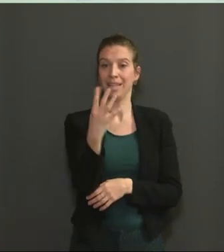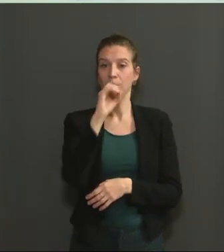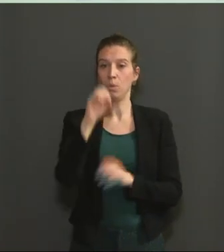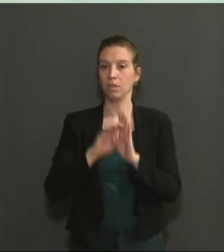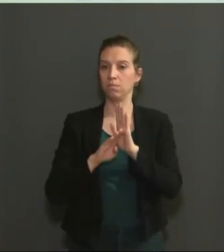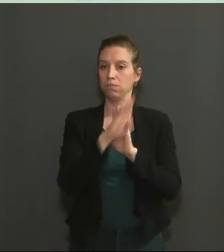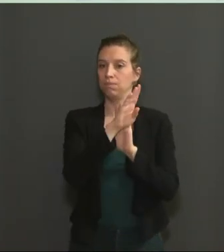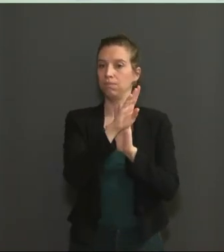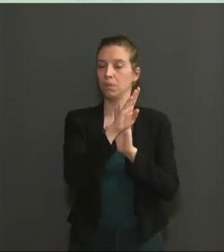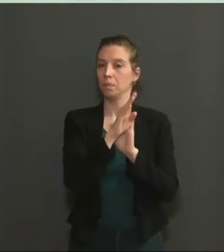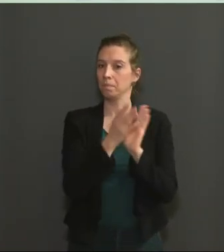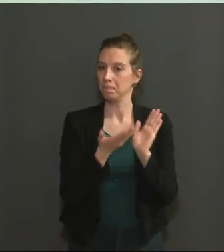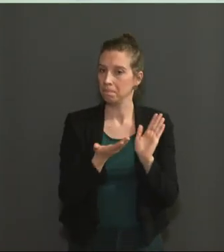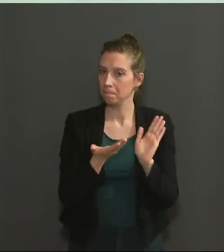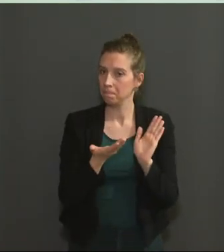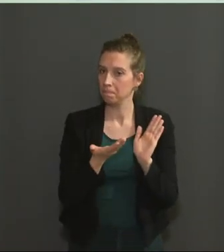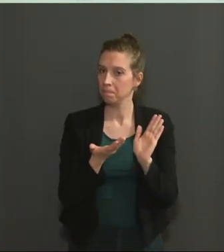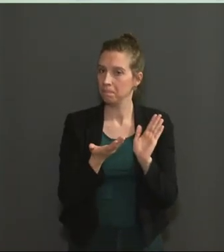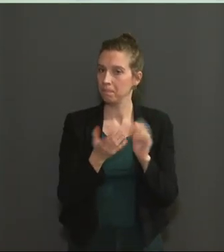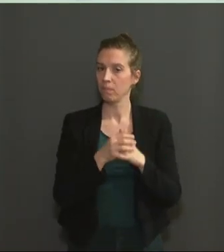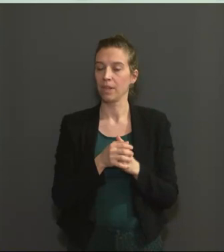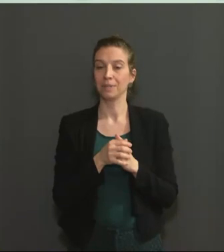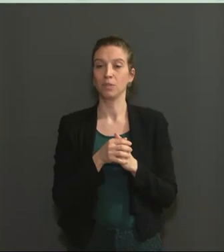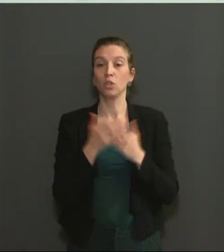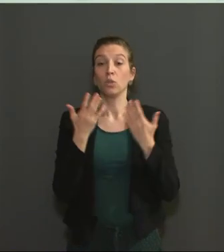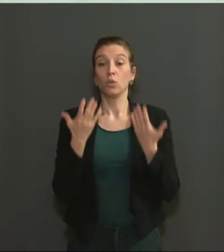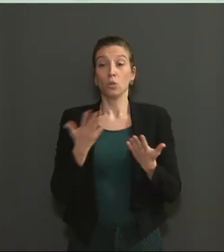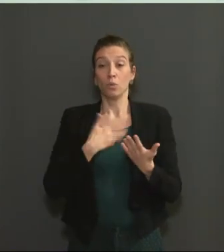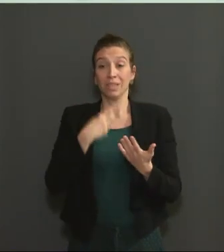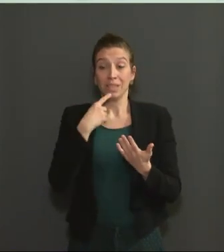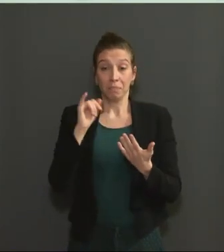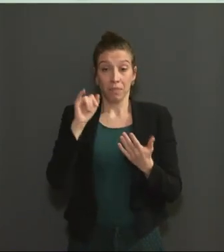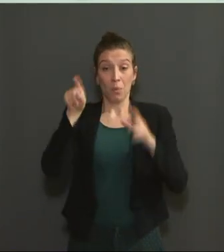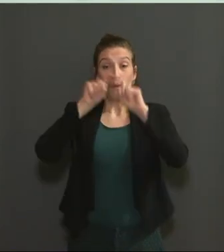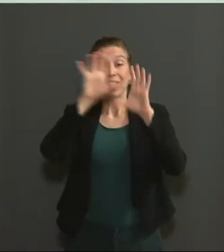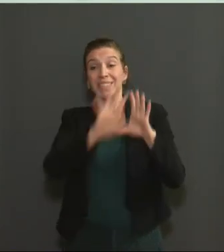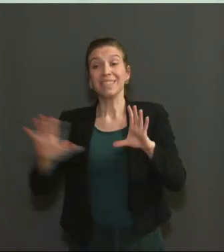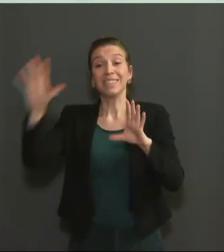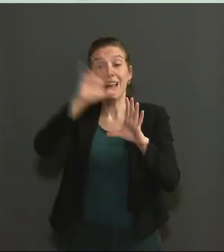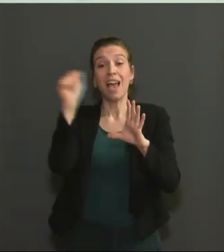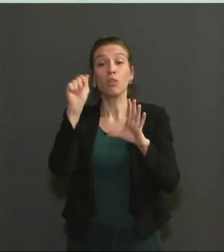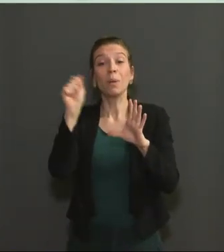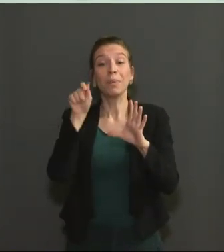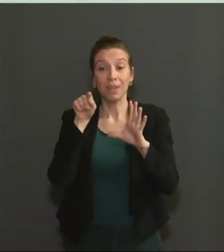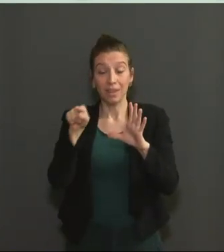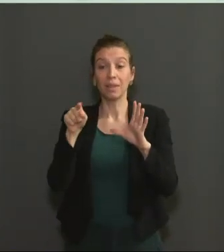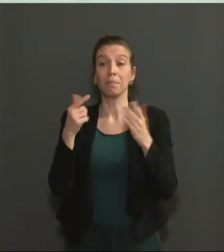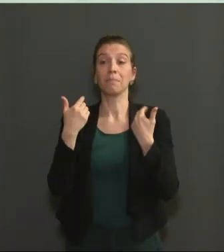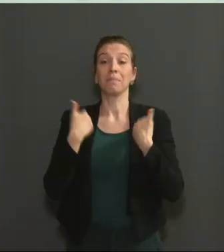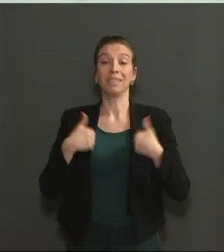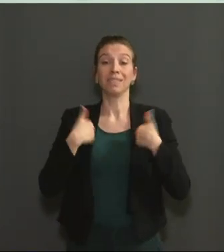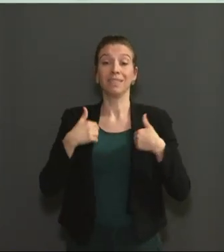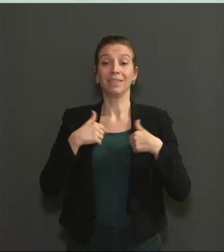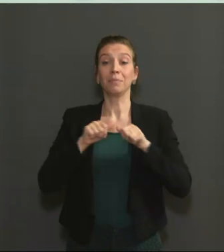weekbasis de provincie Antwerpen blijft mede hierdoor de provincie met het hoogste aantal nieuwe